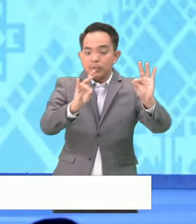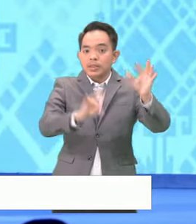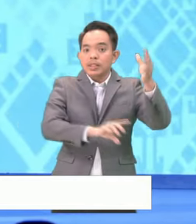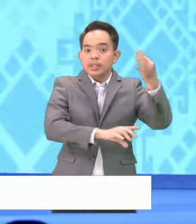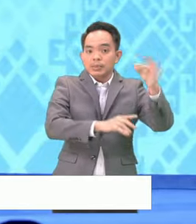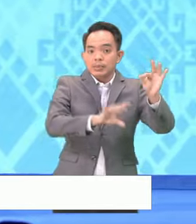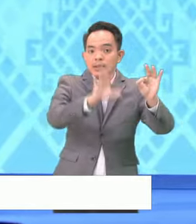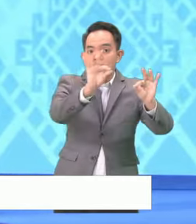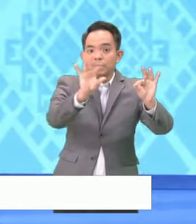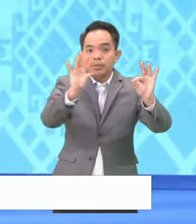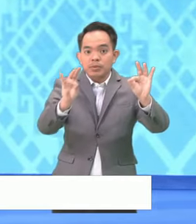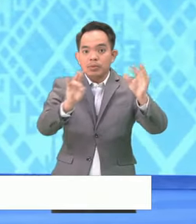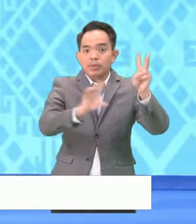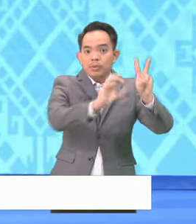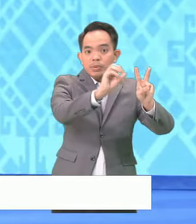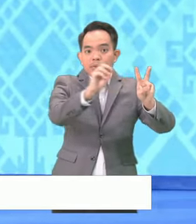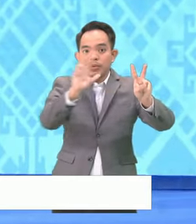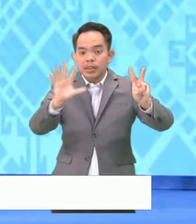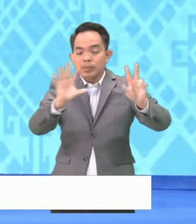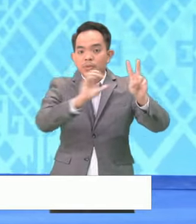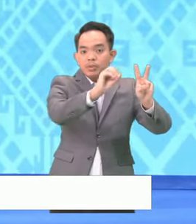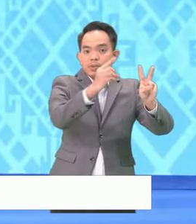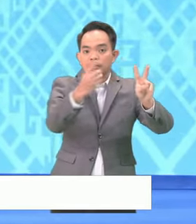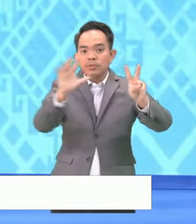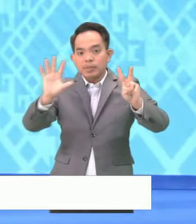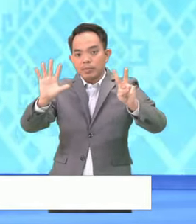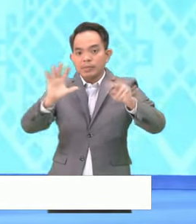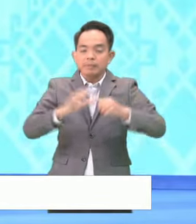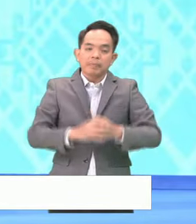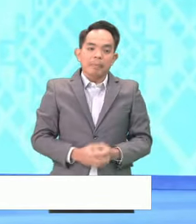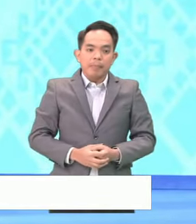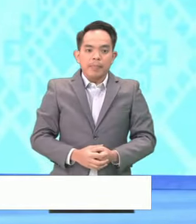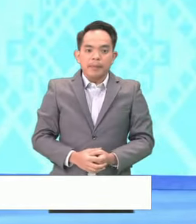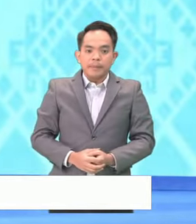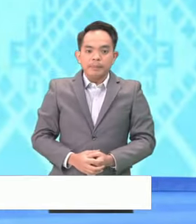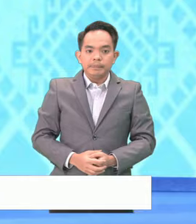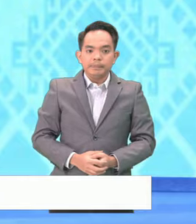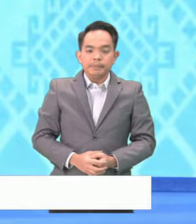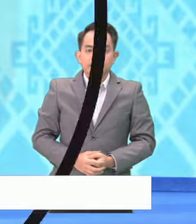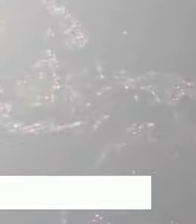1977, 1997, 2005 dan 2015.